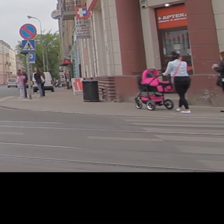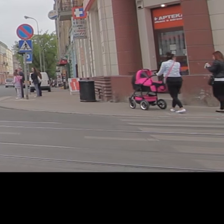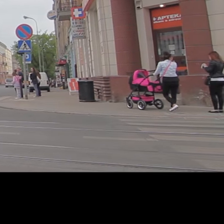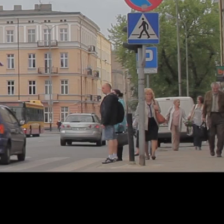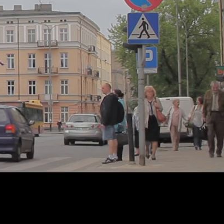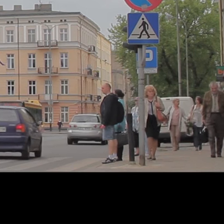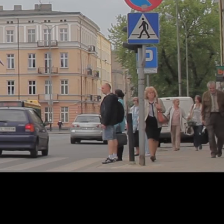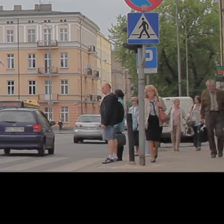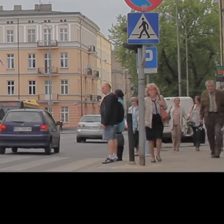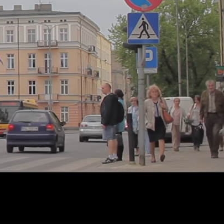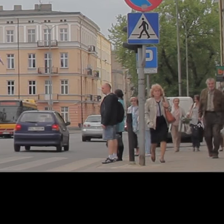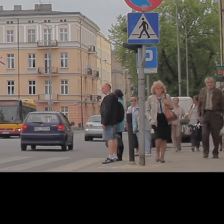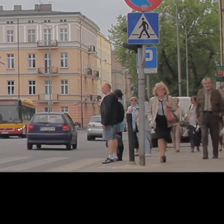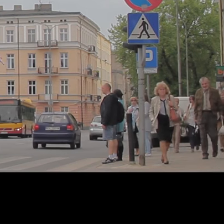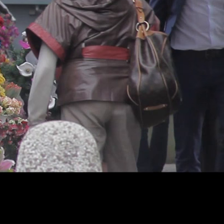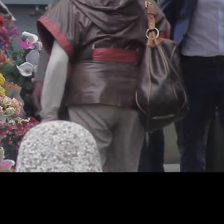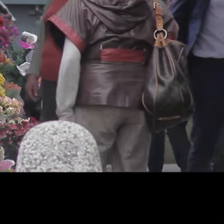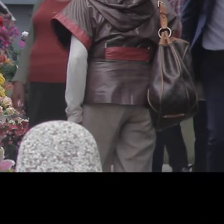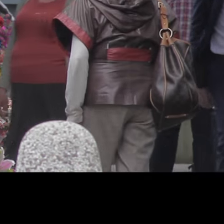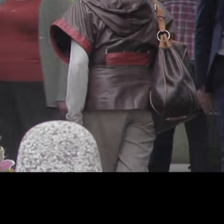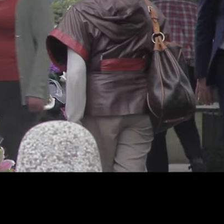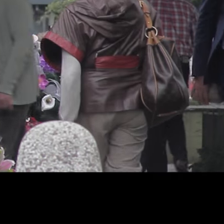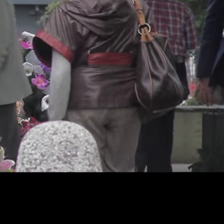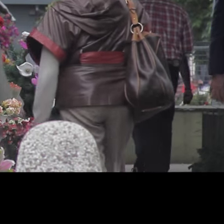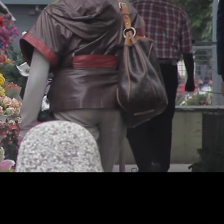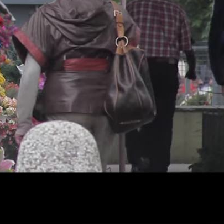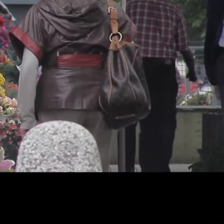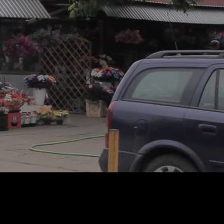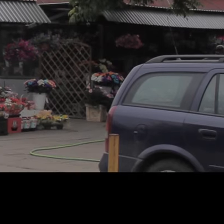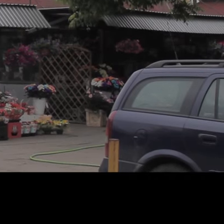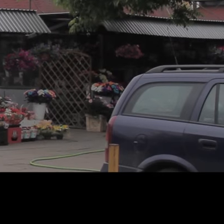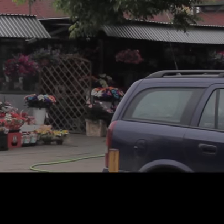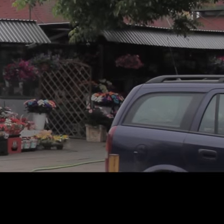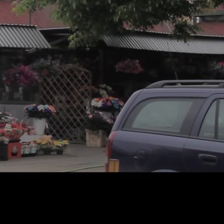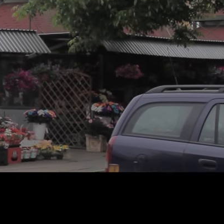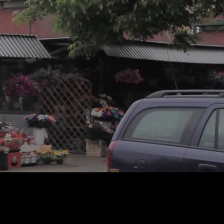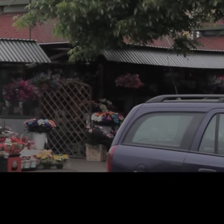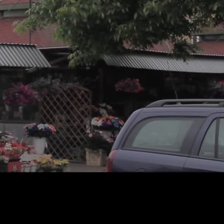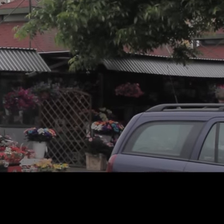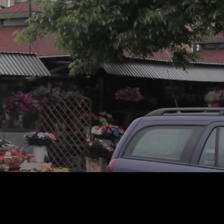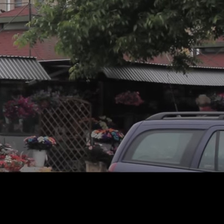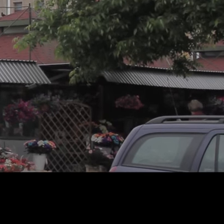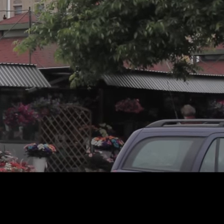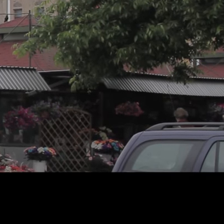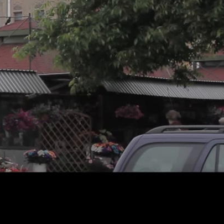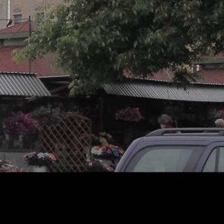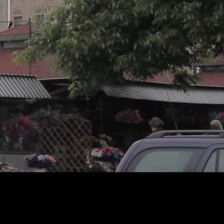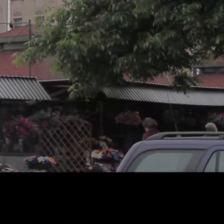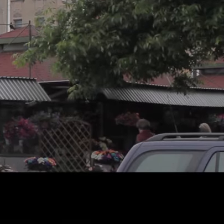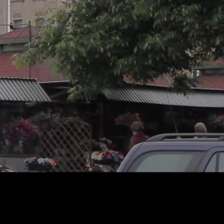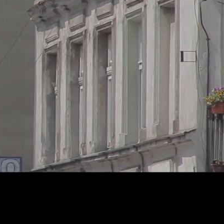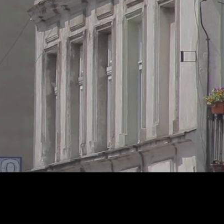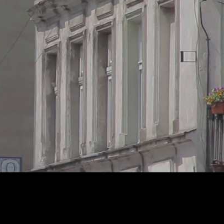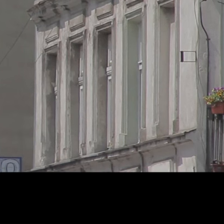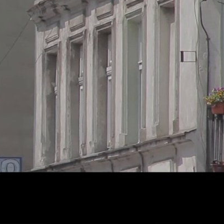Życie społeczne nowej dzielnicy koncentrowało się na Zielonym Rynku, głównym jej placu targowym. Poza tym w